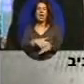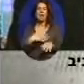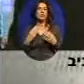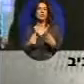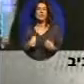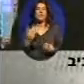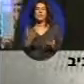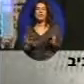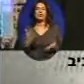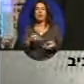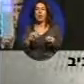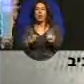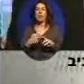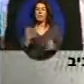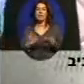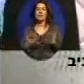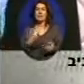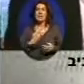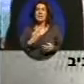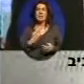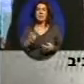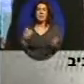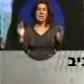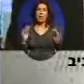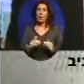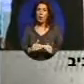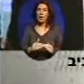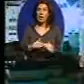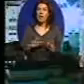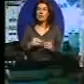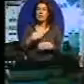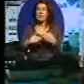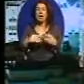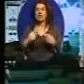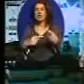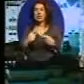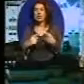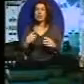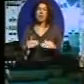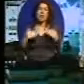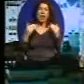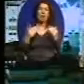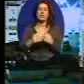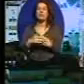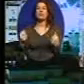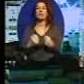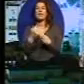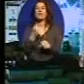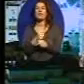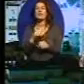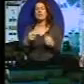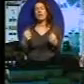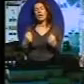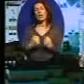בהשוואה העולמית, בהשוואה לעצמנו? זה יורד עם השנים, זה עולה עם השנים. קודם כל, תאונת עבודה היא תאונת עבודה,